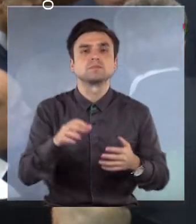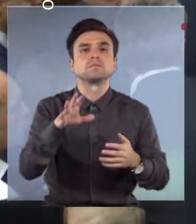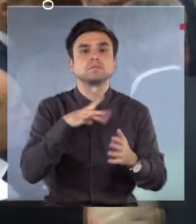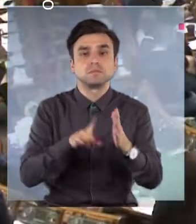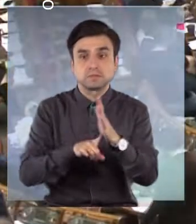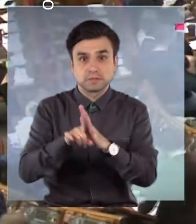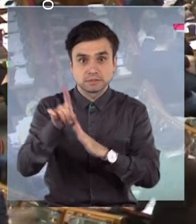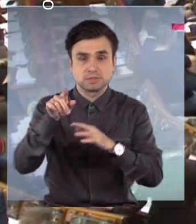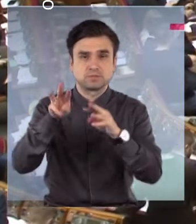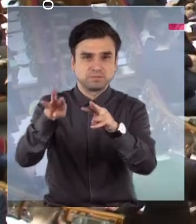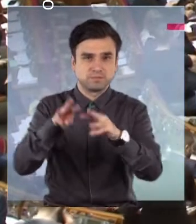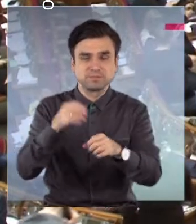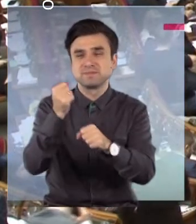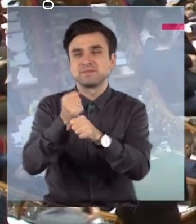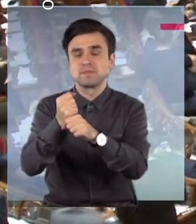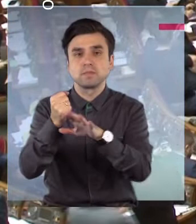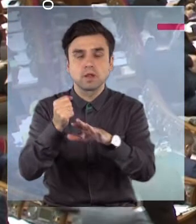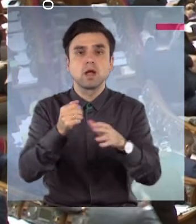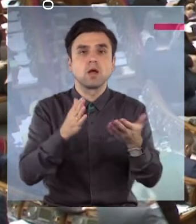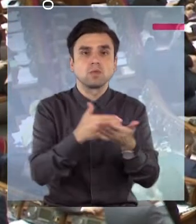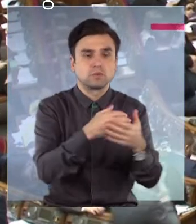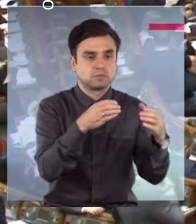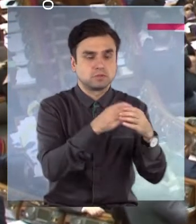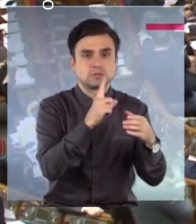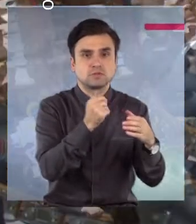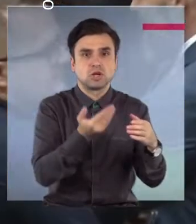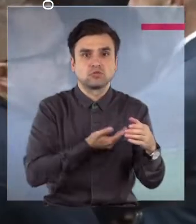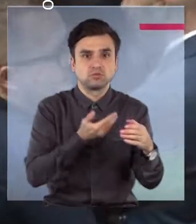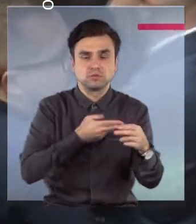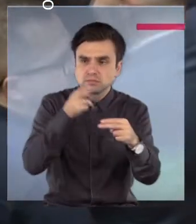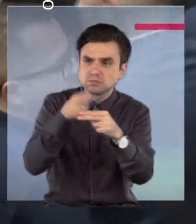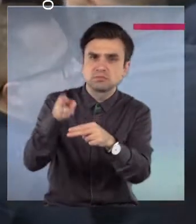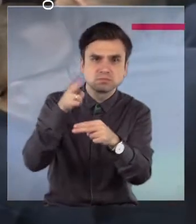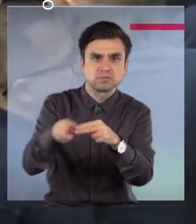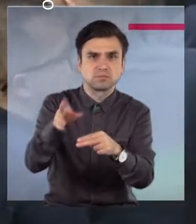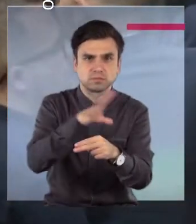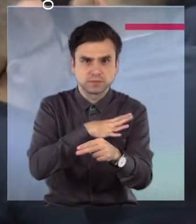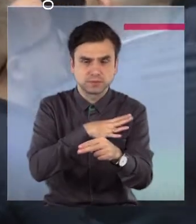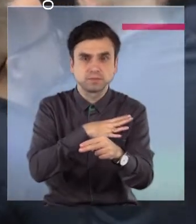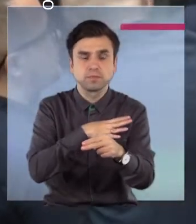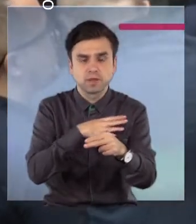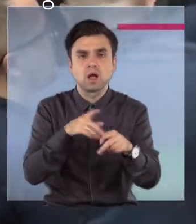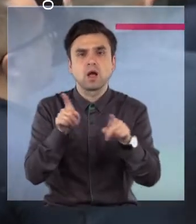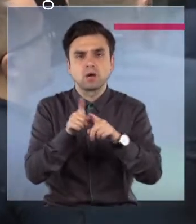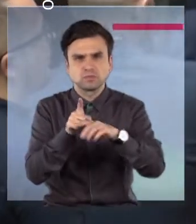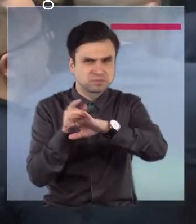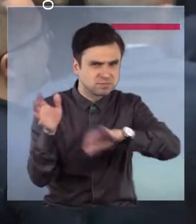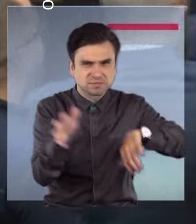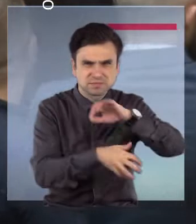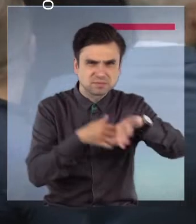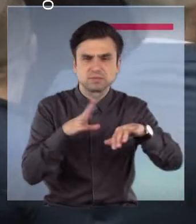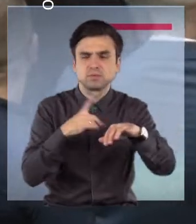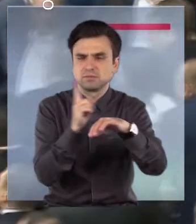вирішили заблокувати трибуну парламенту. Представників монобільшості, що змогли пробратися крізь натовп опонентів,